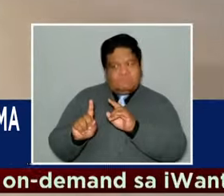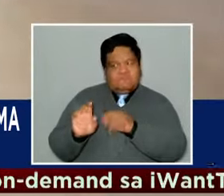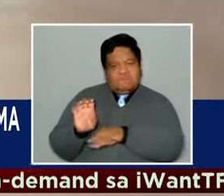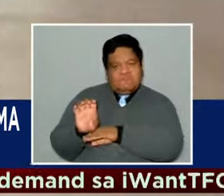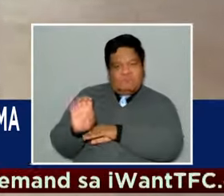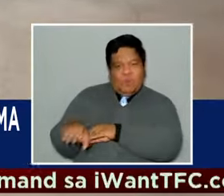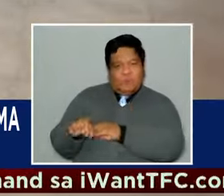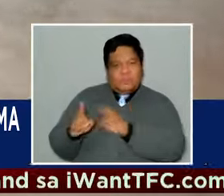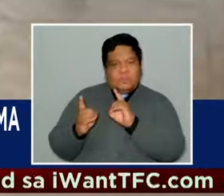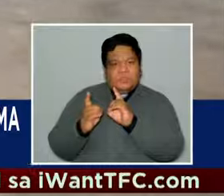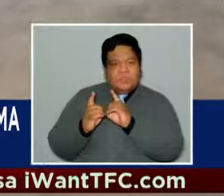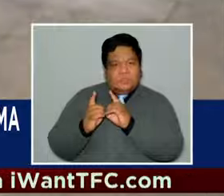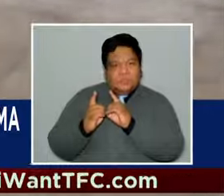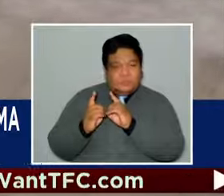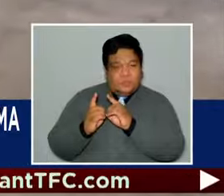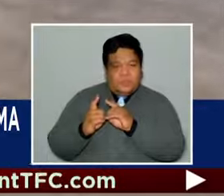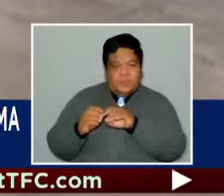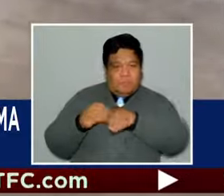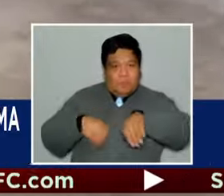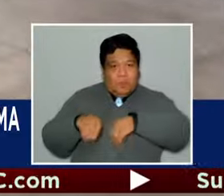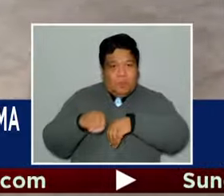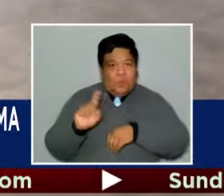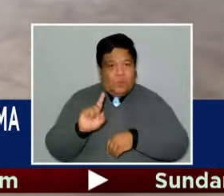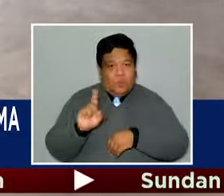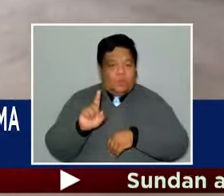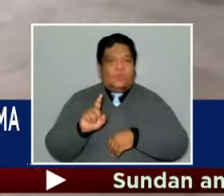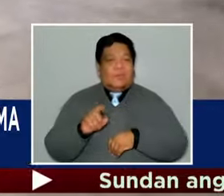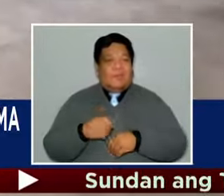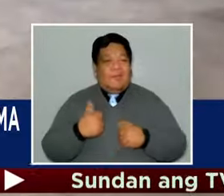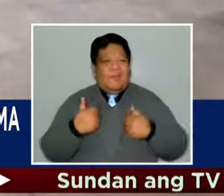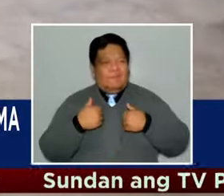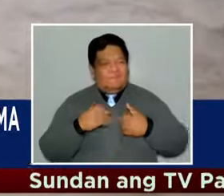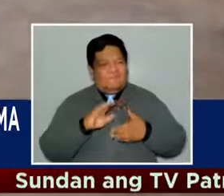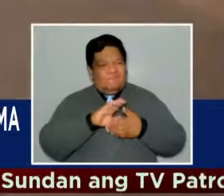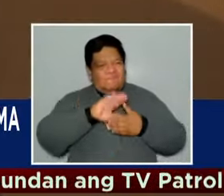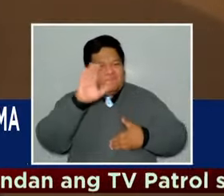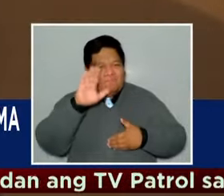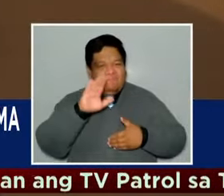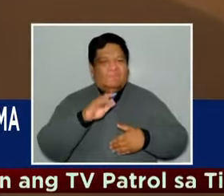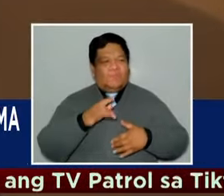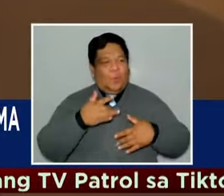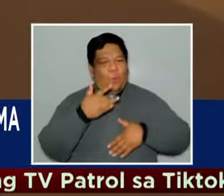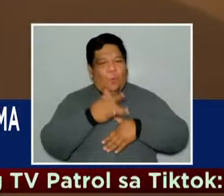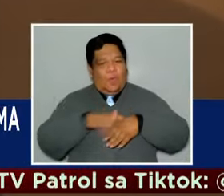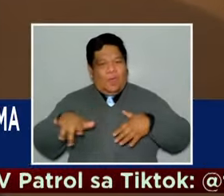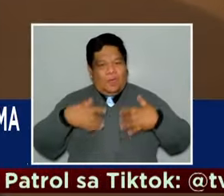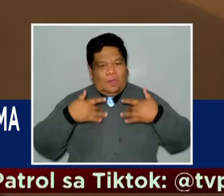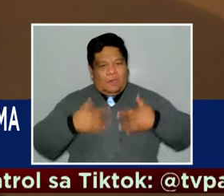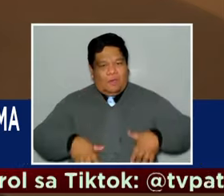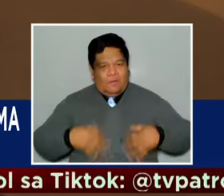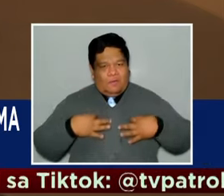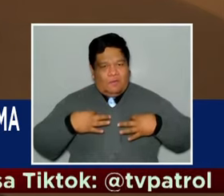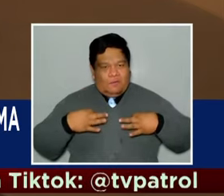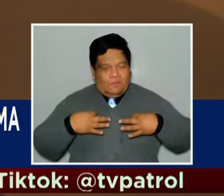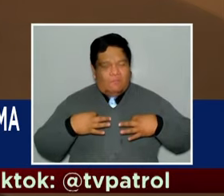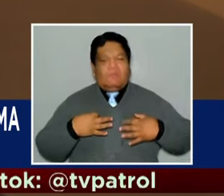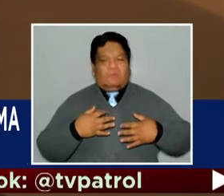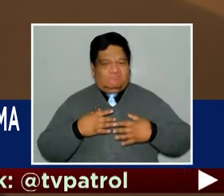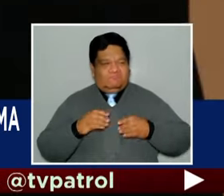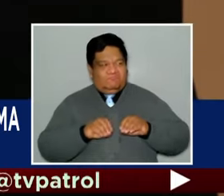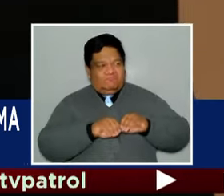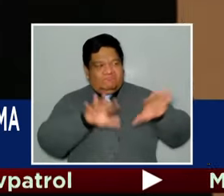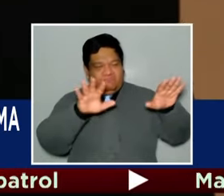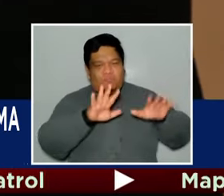Kapalit nito, aalisin umano niya ang mga nude videos ng biktima sa social media. Ayon kay Ben, nakumbinsi siyang gumawa ng